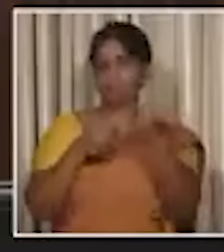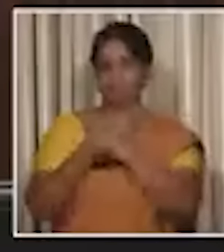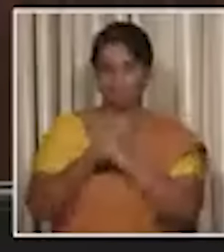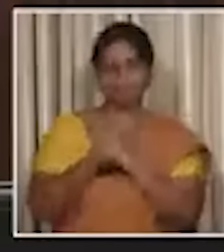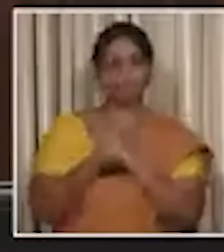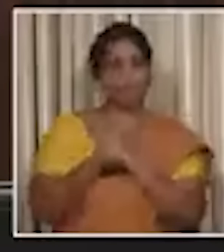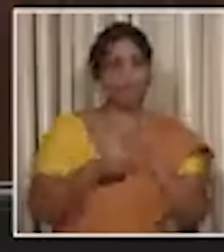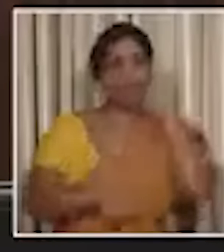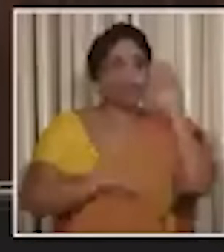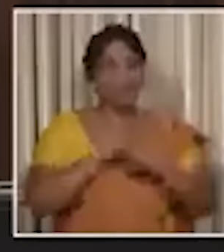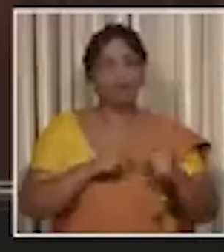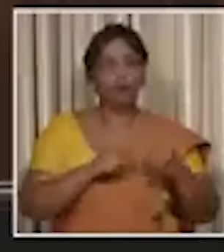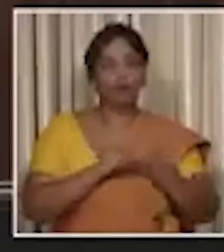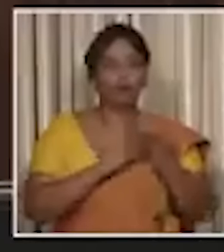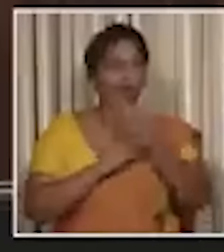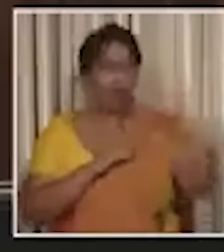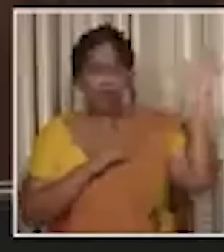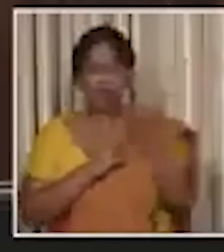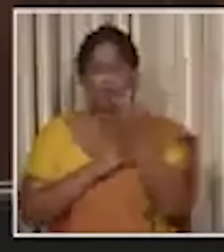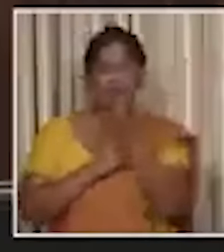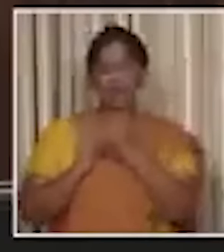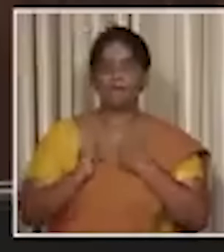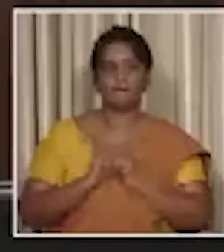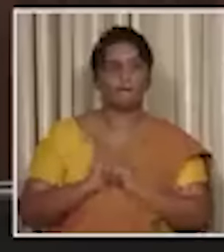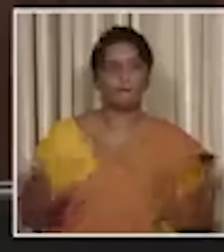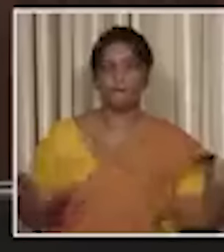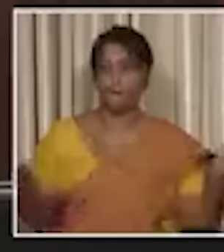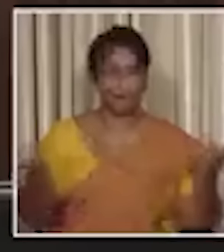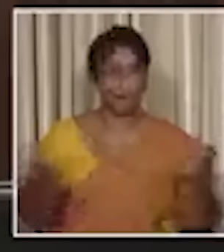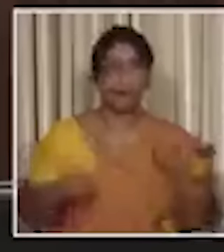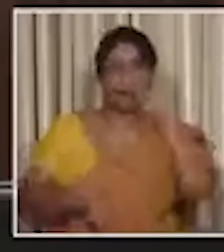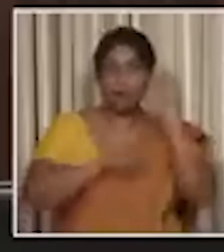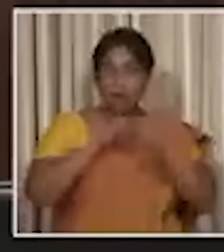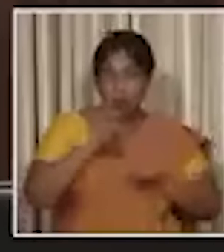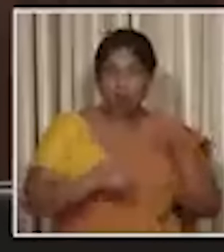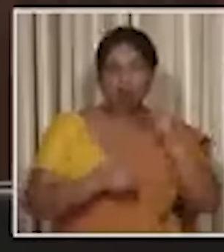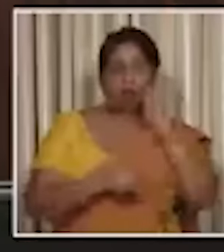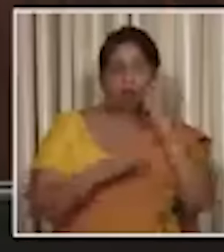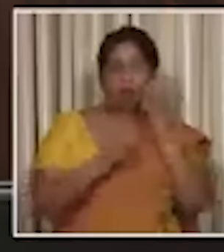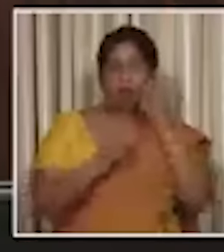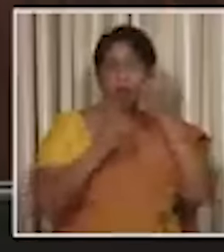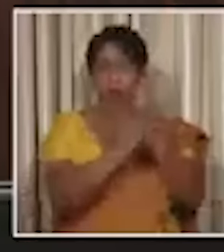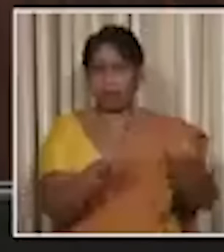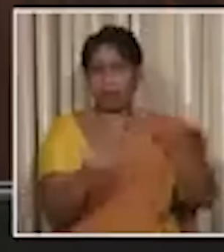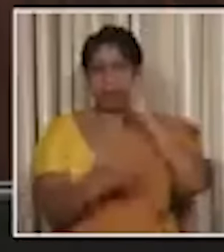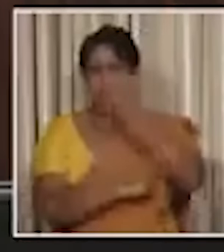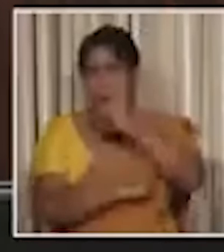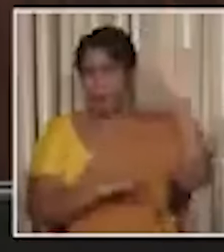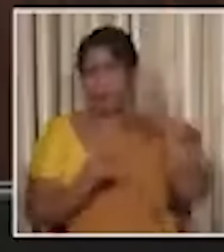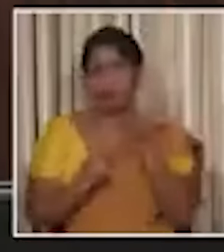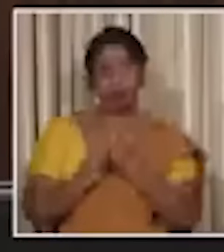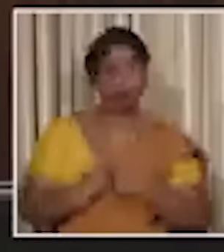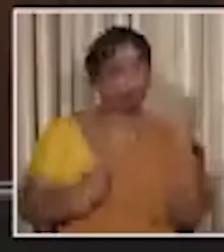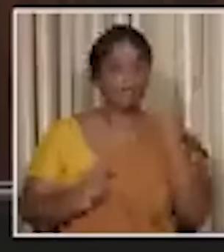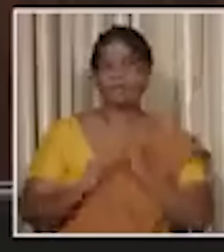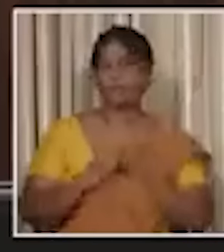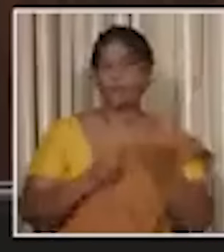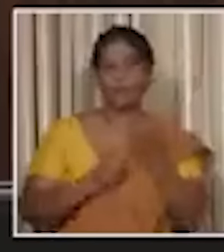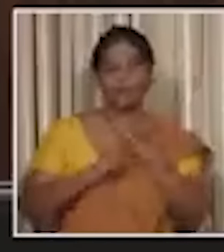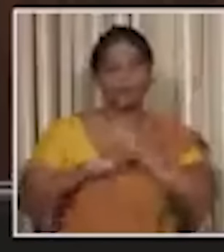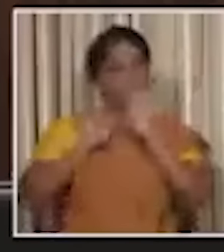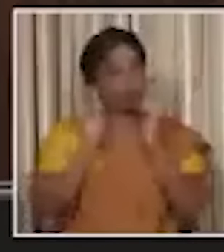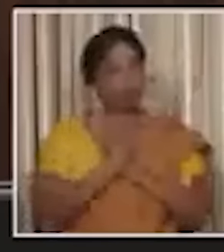மிக துரிதமாக வளர்ச்சி அடைகின்ற ஒரு சந்தையாக ஐடி சந்தை காணப்படுகின்றது. ஏன்னா ஐடி தொழில்துறை வாய்ந்த அந்த